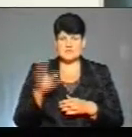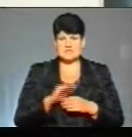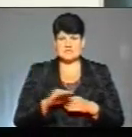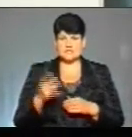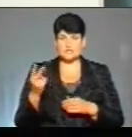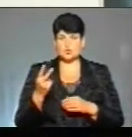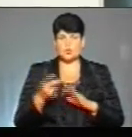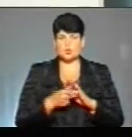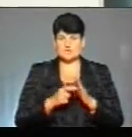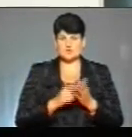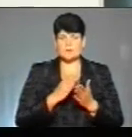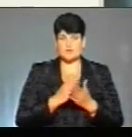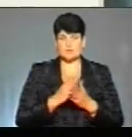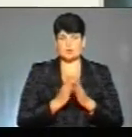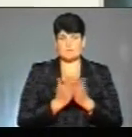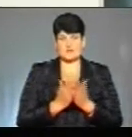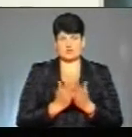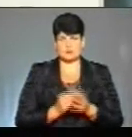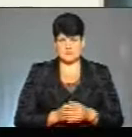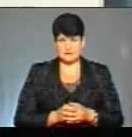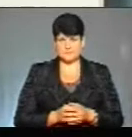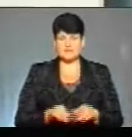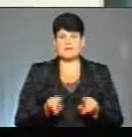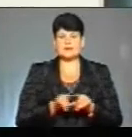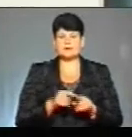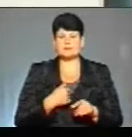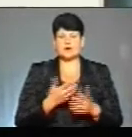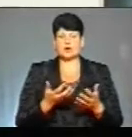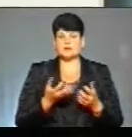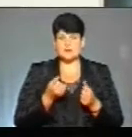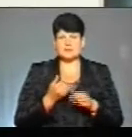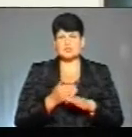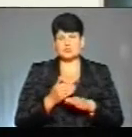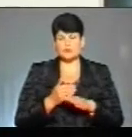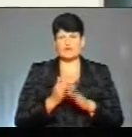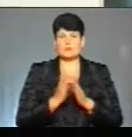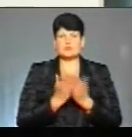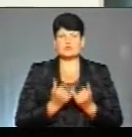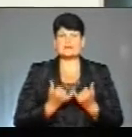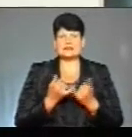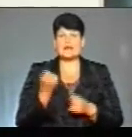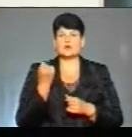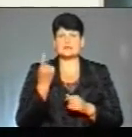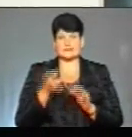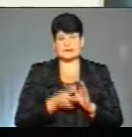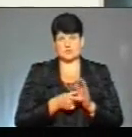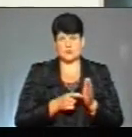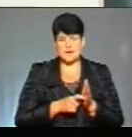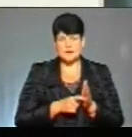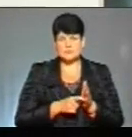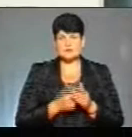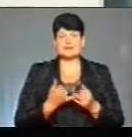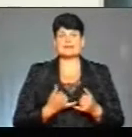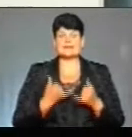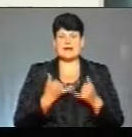дітки 2 класу матимуть підручники. Також ми отримали частково підручники для 11 класу